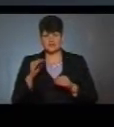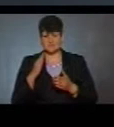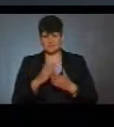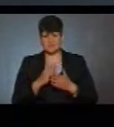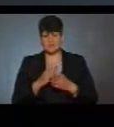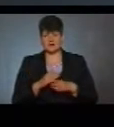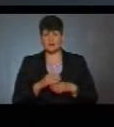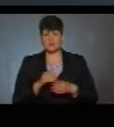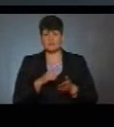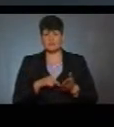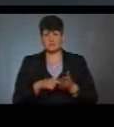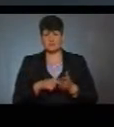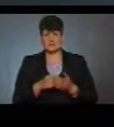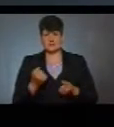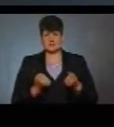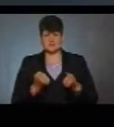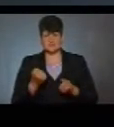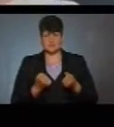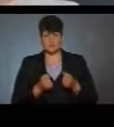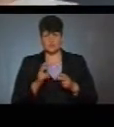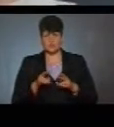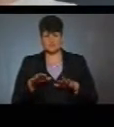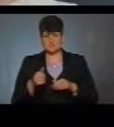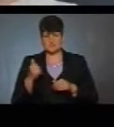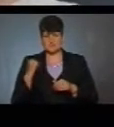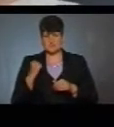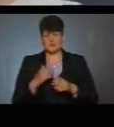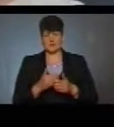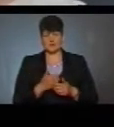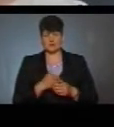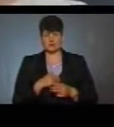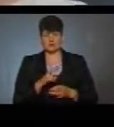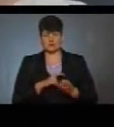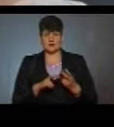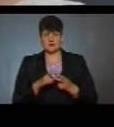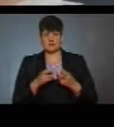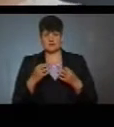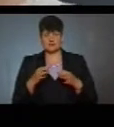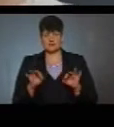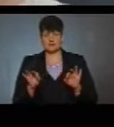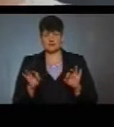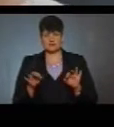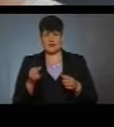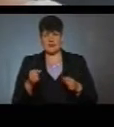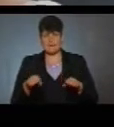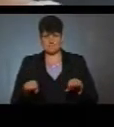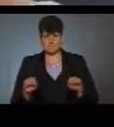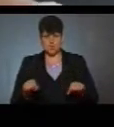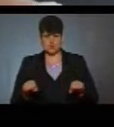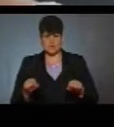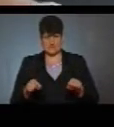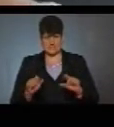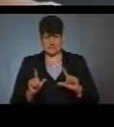катаємося. В кого є місце ззаду? Відчуття свободи. їдеш на мотоциклі, так? Навіть